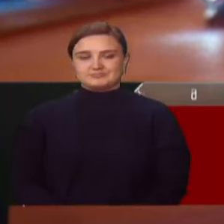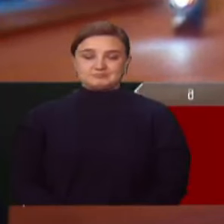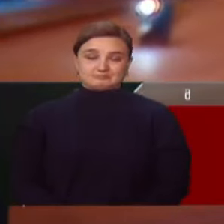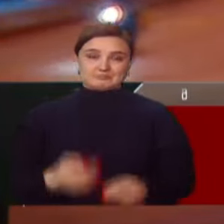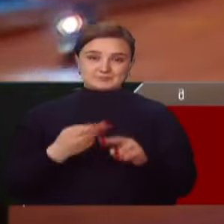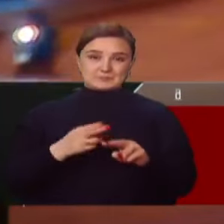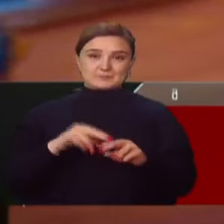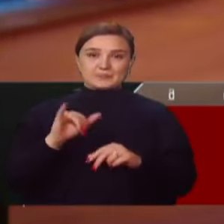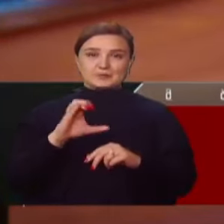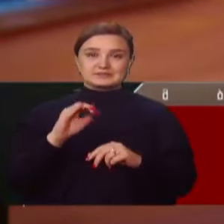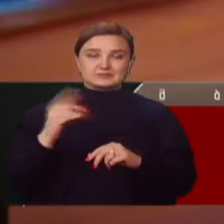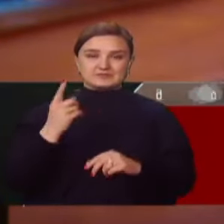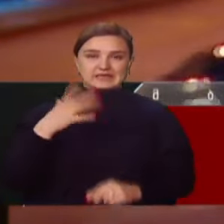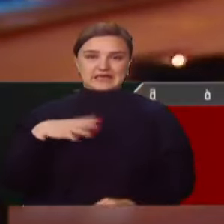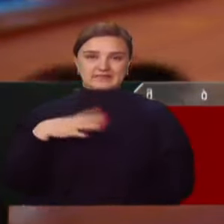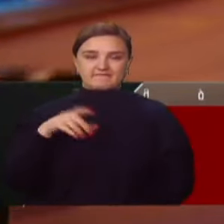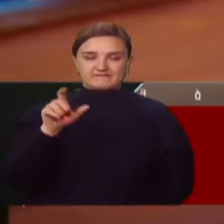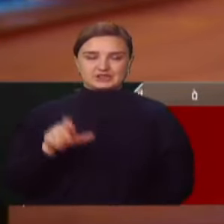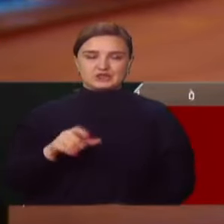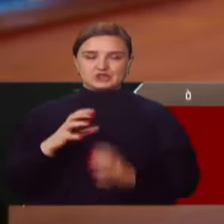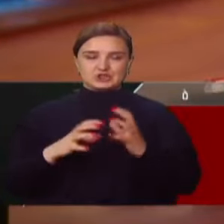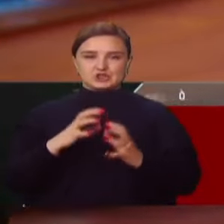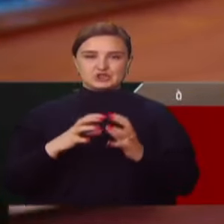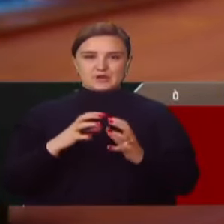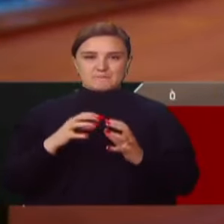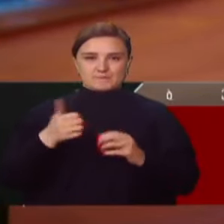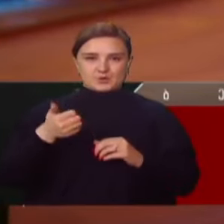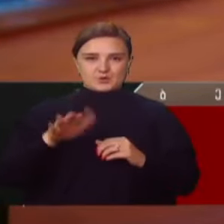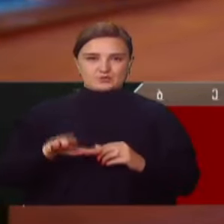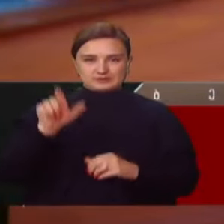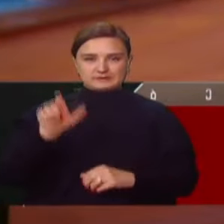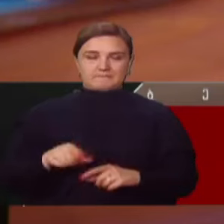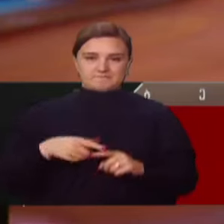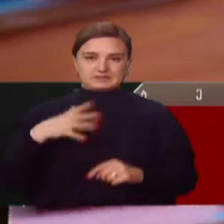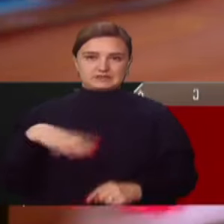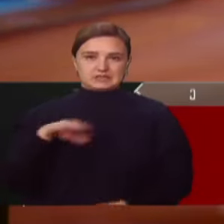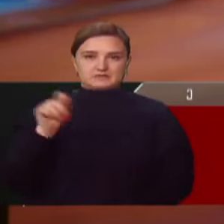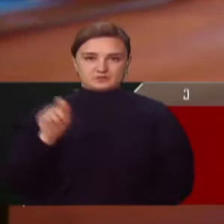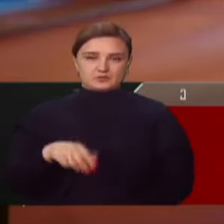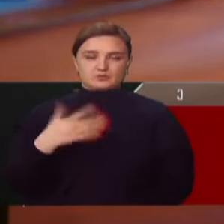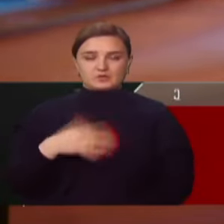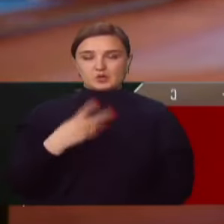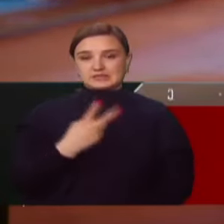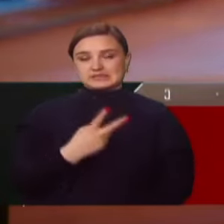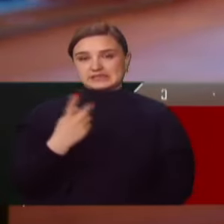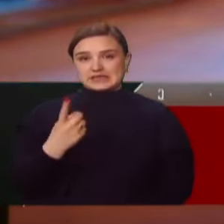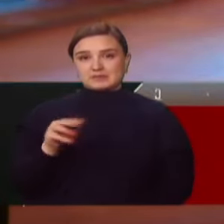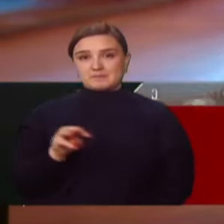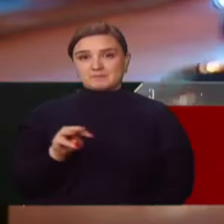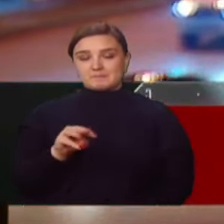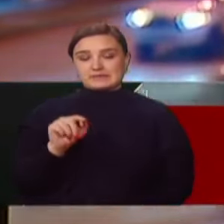მაშასე UFC-ის პირველი ქართველი ჩემპიონი ილია თოფურია საქართველოსია და რაც ყველაზე მნიშვნელოვანია, 21